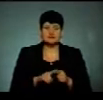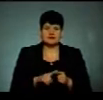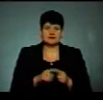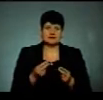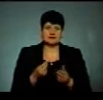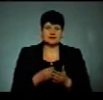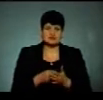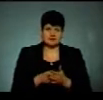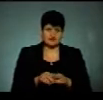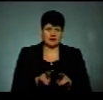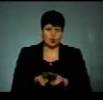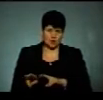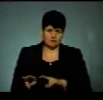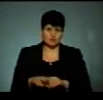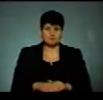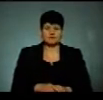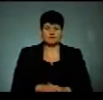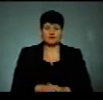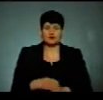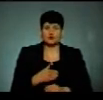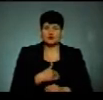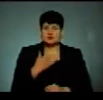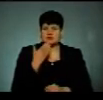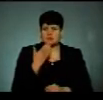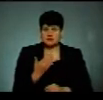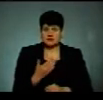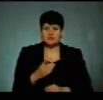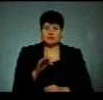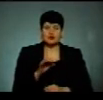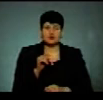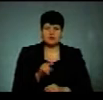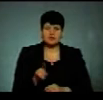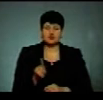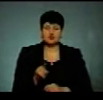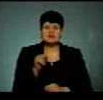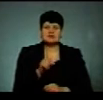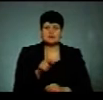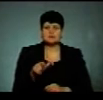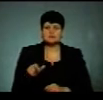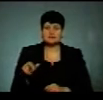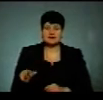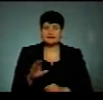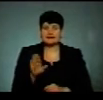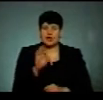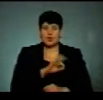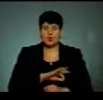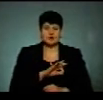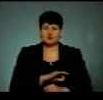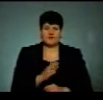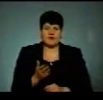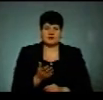принципі, дорівнюють. Хочу запитати про те, що з тими споживачами, які не